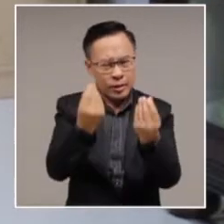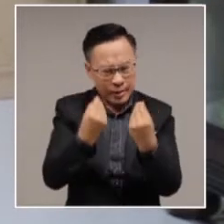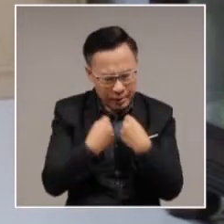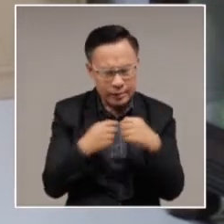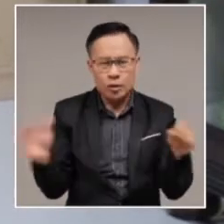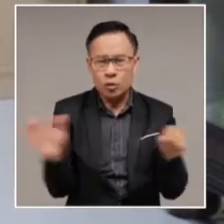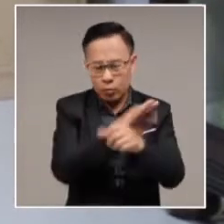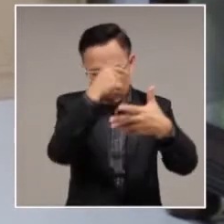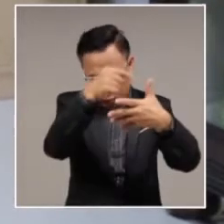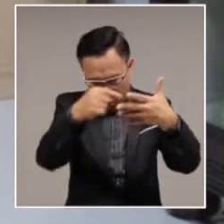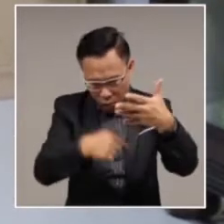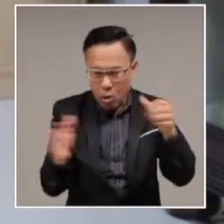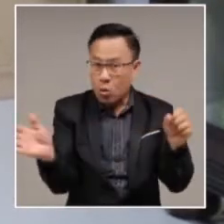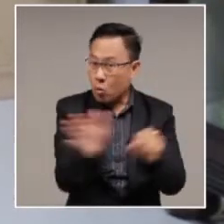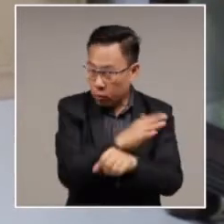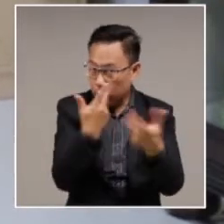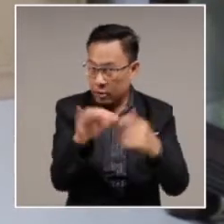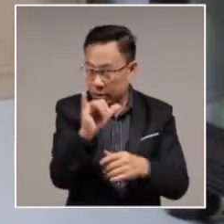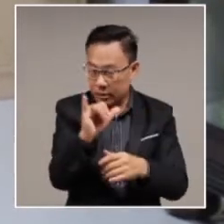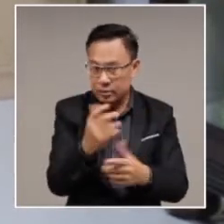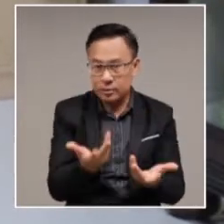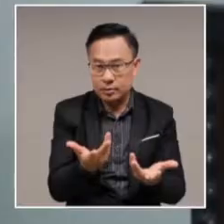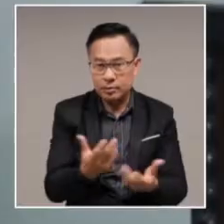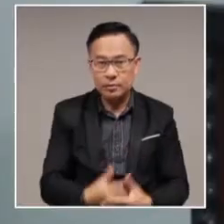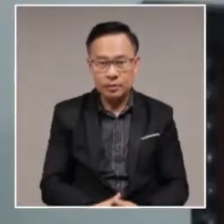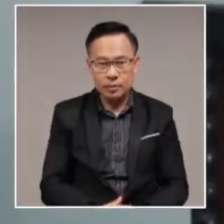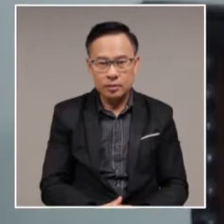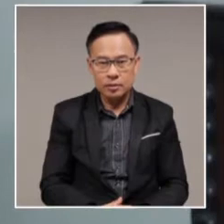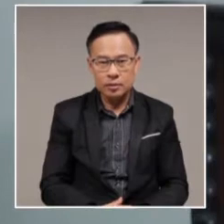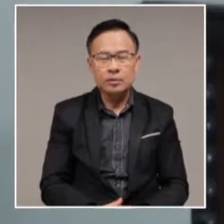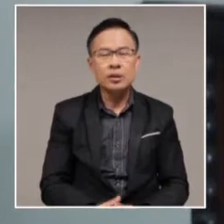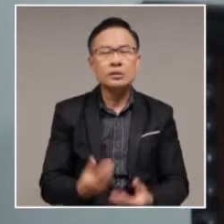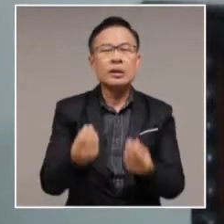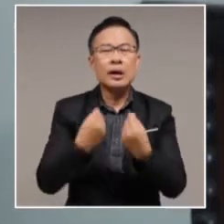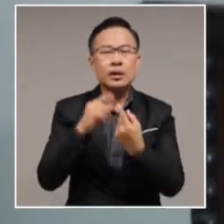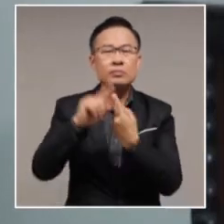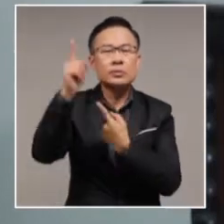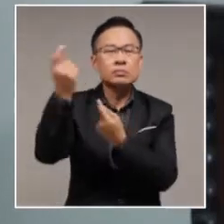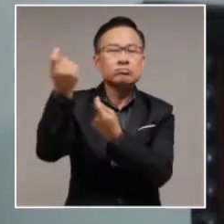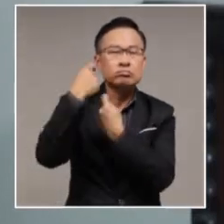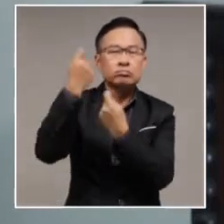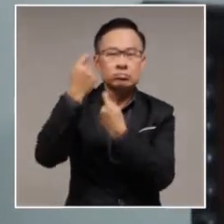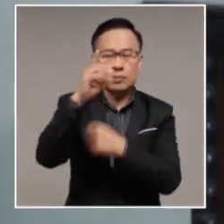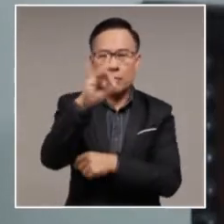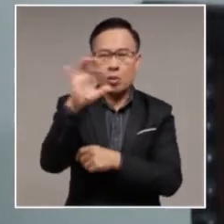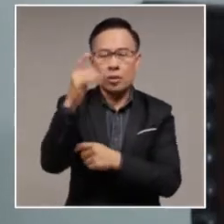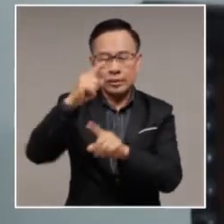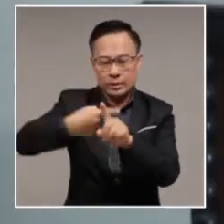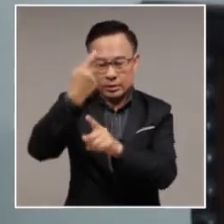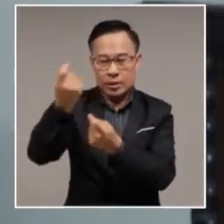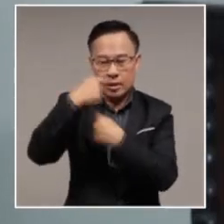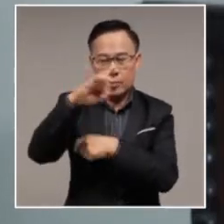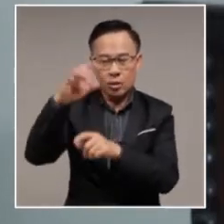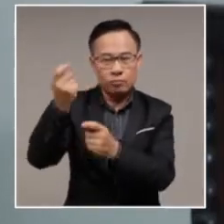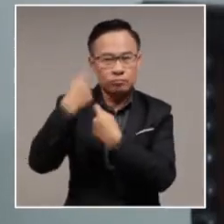กวันนี้พี่นุ้ยเองได้รับสิทธิ์หรือว่าสวัสดิการจากทางภาครัฐยังไงบ้างคะ ก็คงจะเป็นเบี้ยยังชีพอันดับแรก800บ